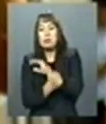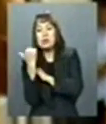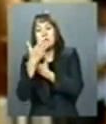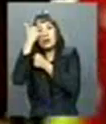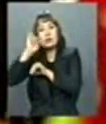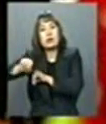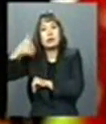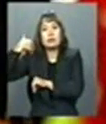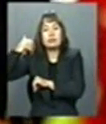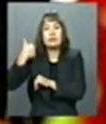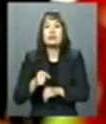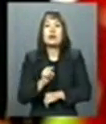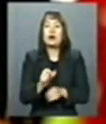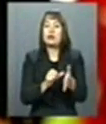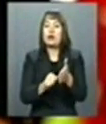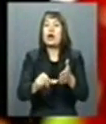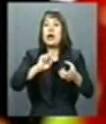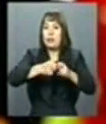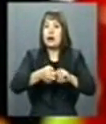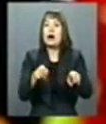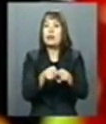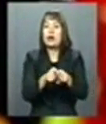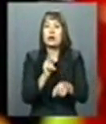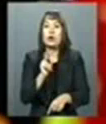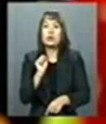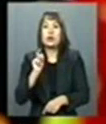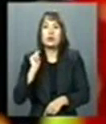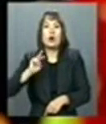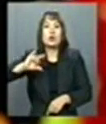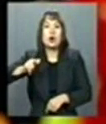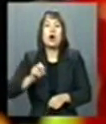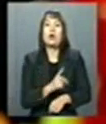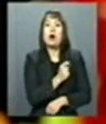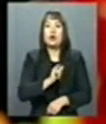านี้ยังรอคอยการแก้ปัญหาทั้งจากกสทช.องค์การอาหารและยา